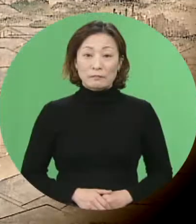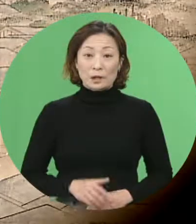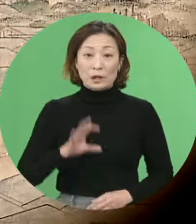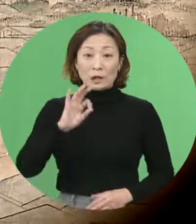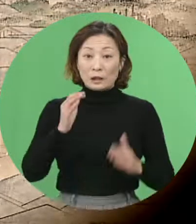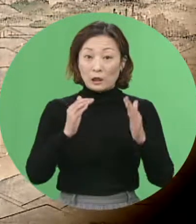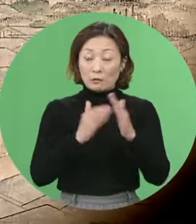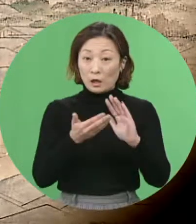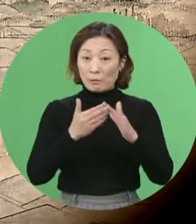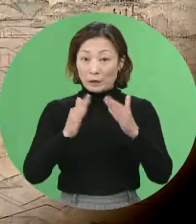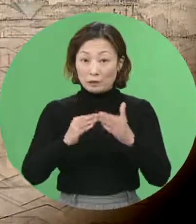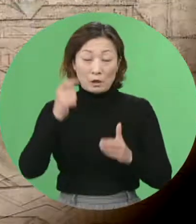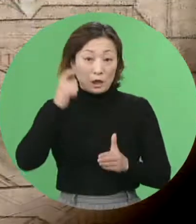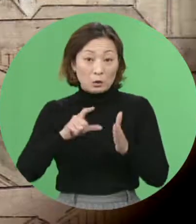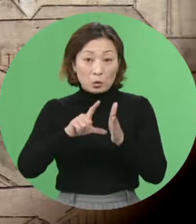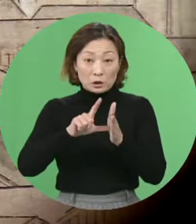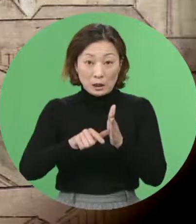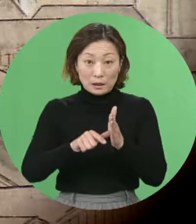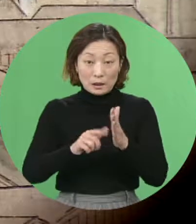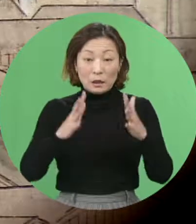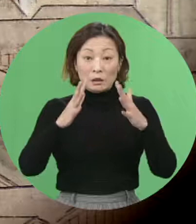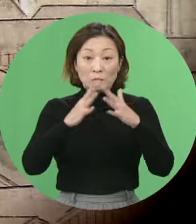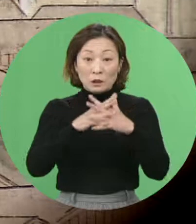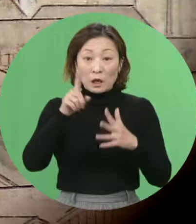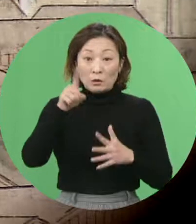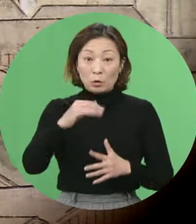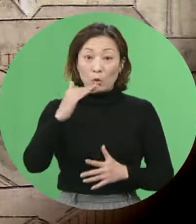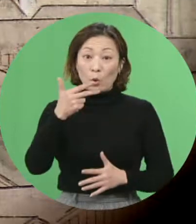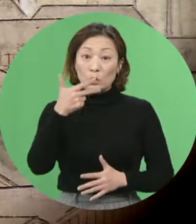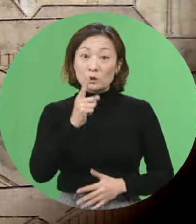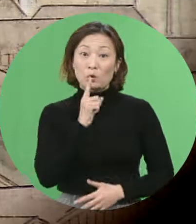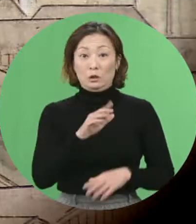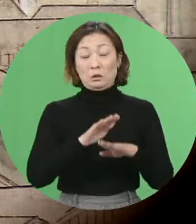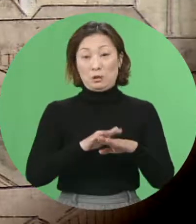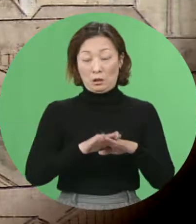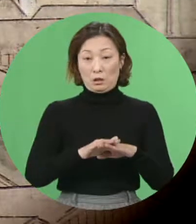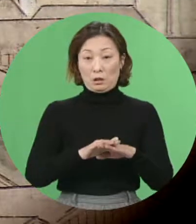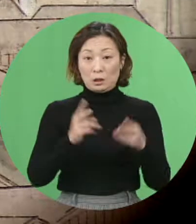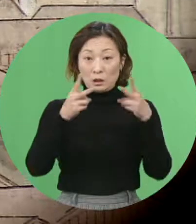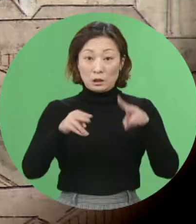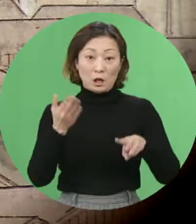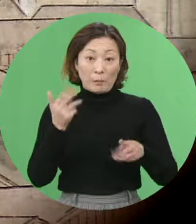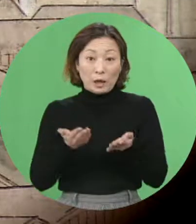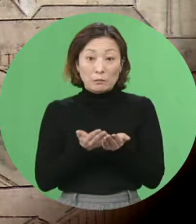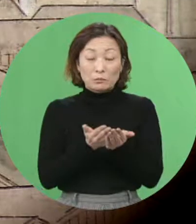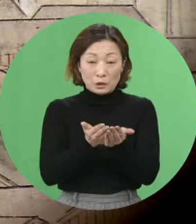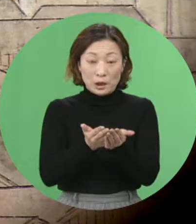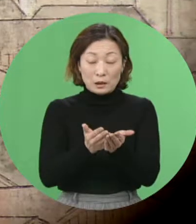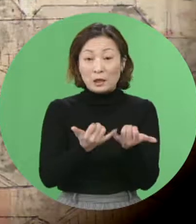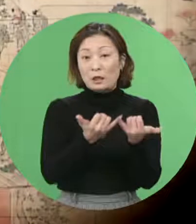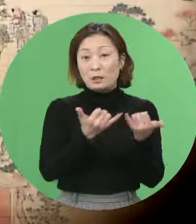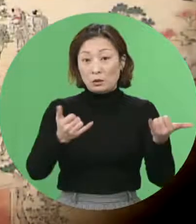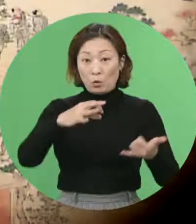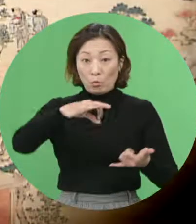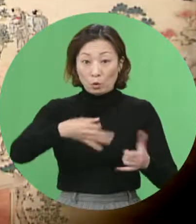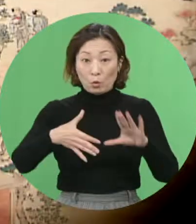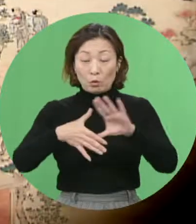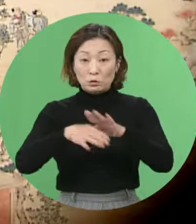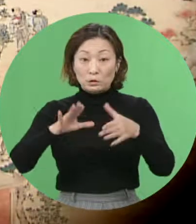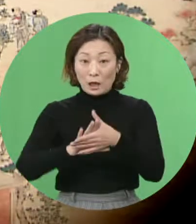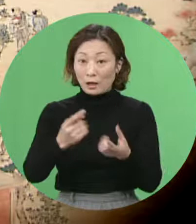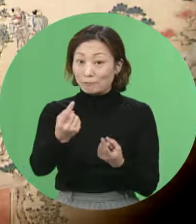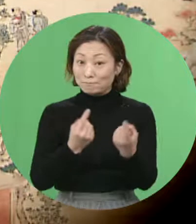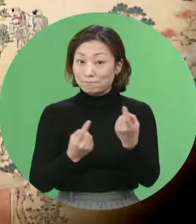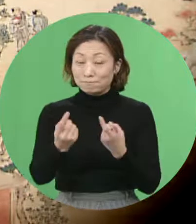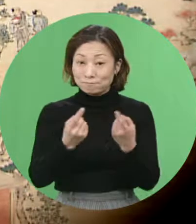金岩町は藩政時代宮の越と呼ばれ、北前船により人や物、文化が